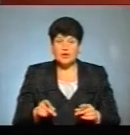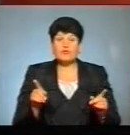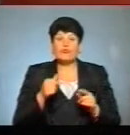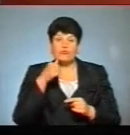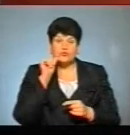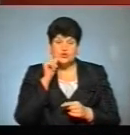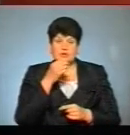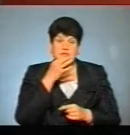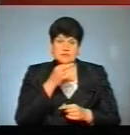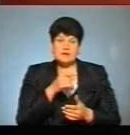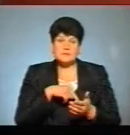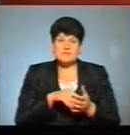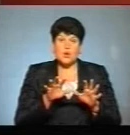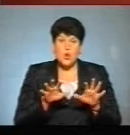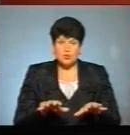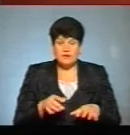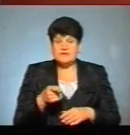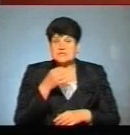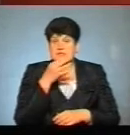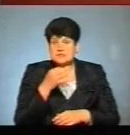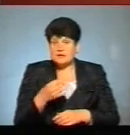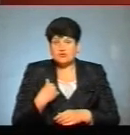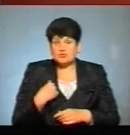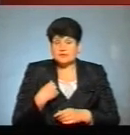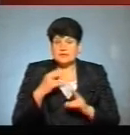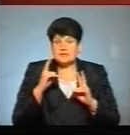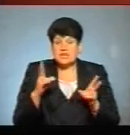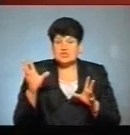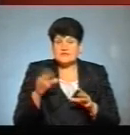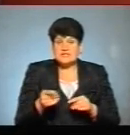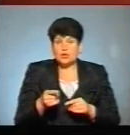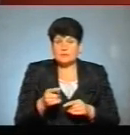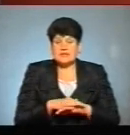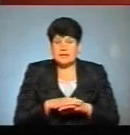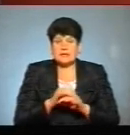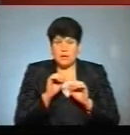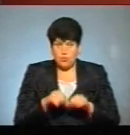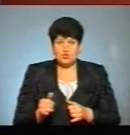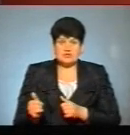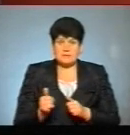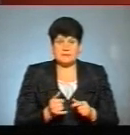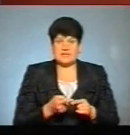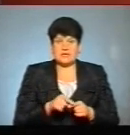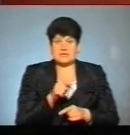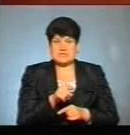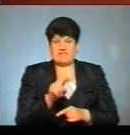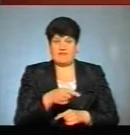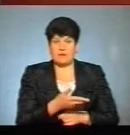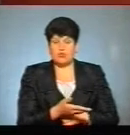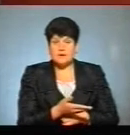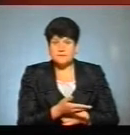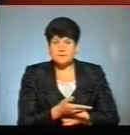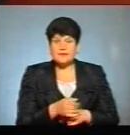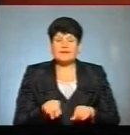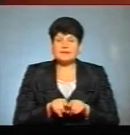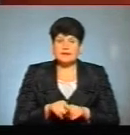вчора висловився міський голова, він сказав, що не впевнений, що всі тернопільські ринки можуть забезпечити такі вимоги. І